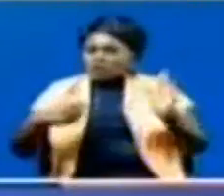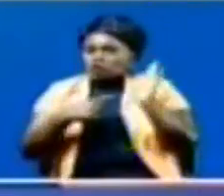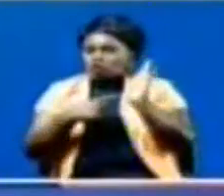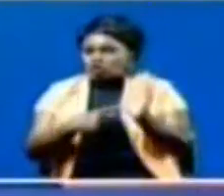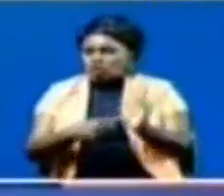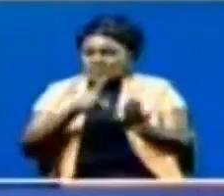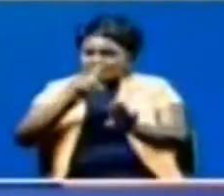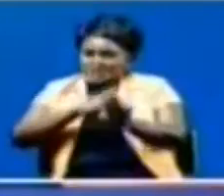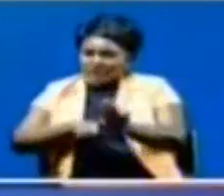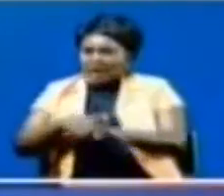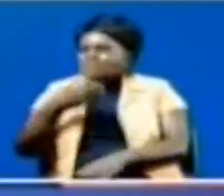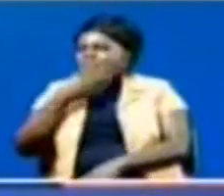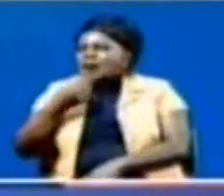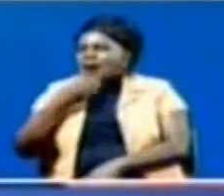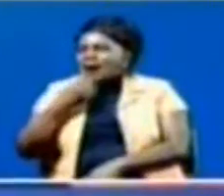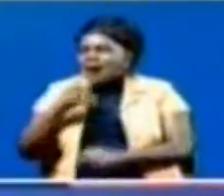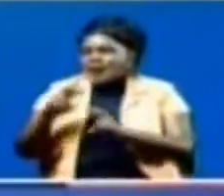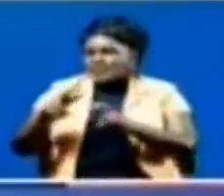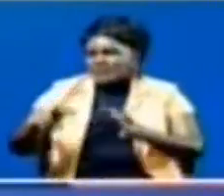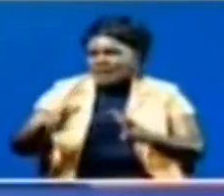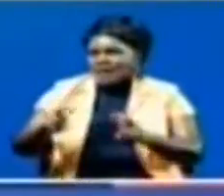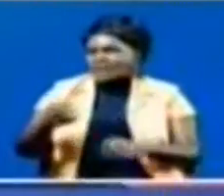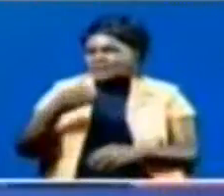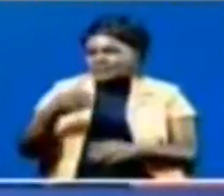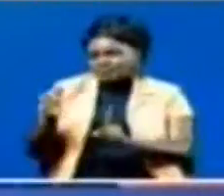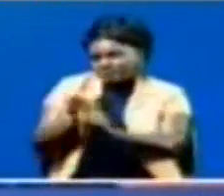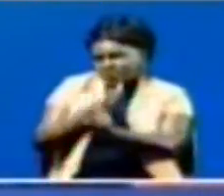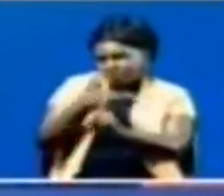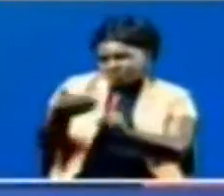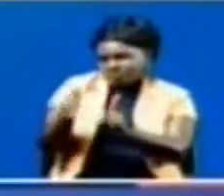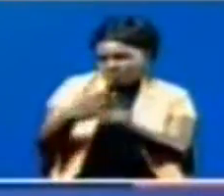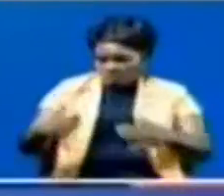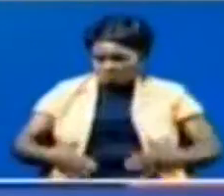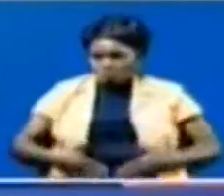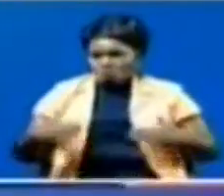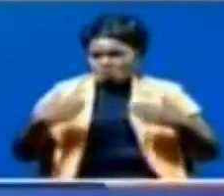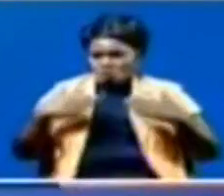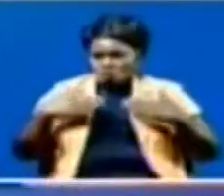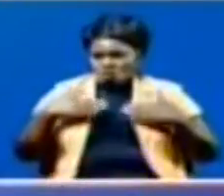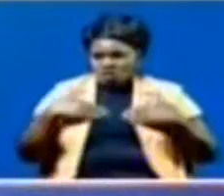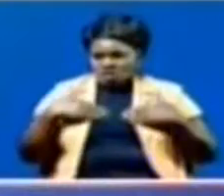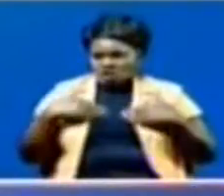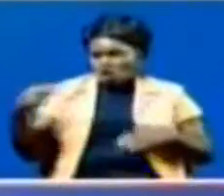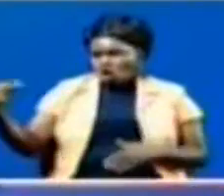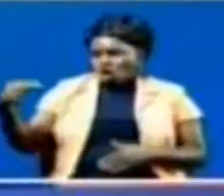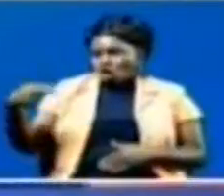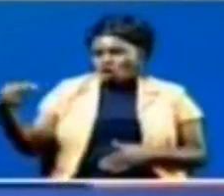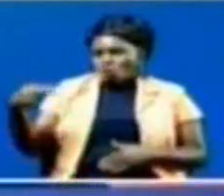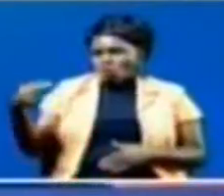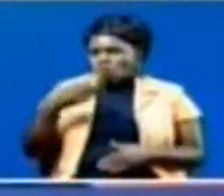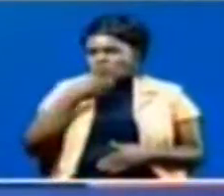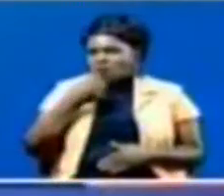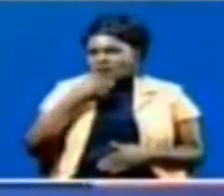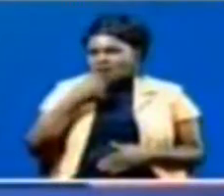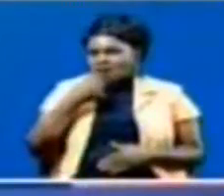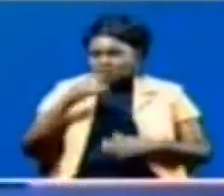kwamba wakati mwanamume anapomtafuta mtoto wa kike, huwa ni kama kidogo mwili wake unashuka, homoni ya kike inaingia, ya